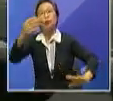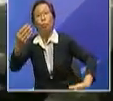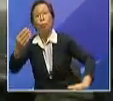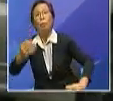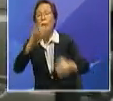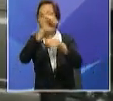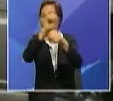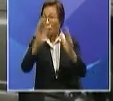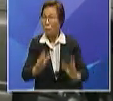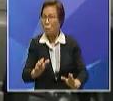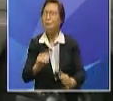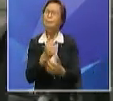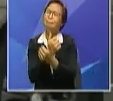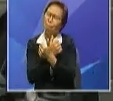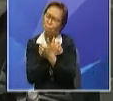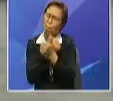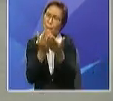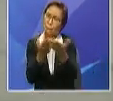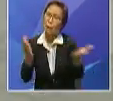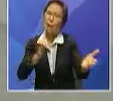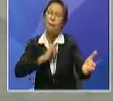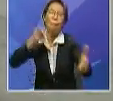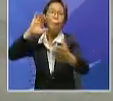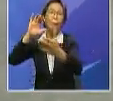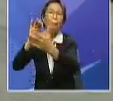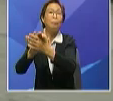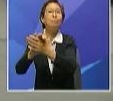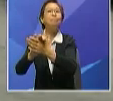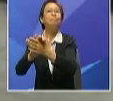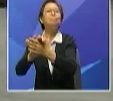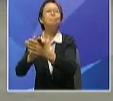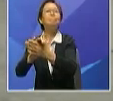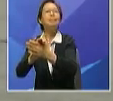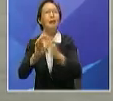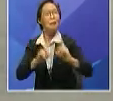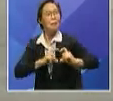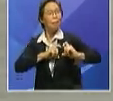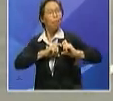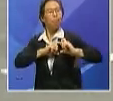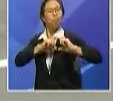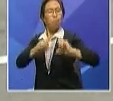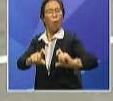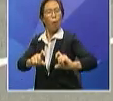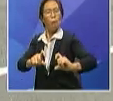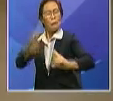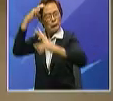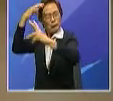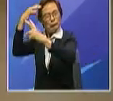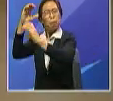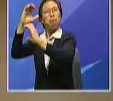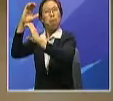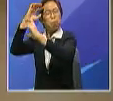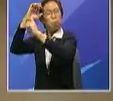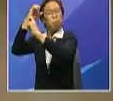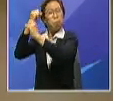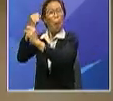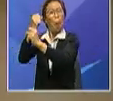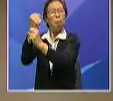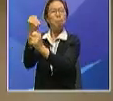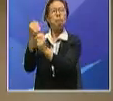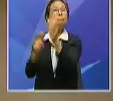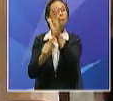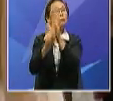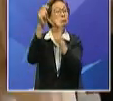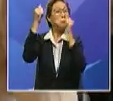warga pekerja yang saya kasihi Saya yakin dan percaya dengan komitmen serta insiden yang tinggi kita akan berjaya